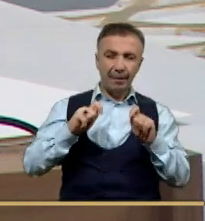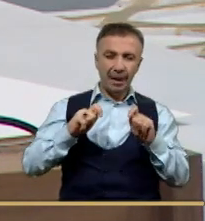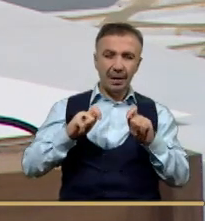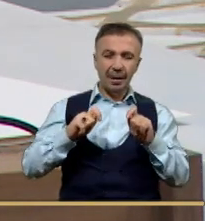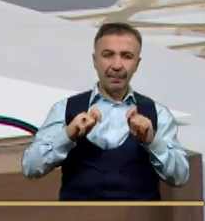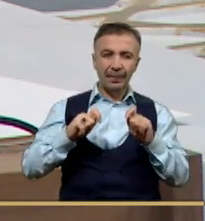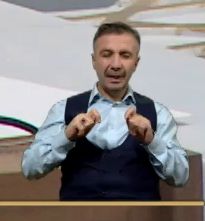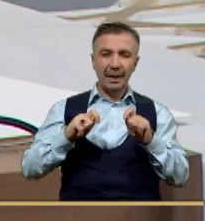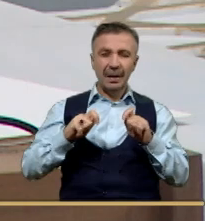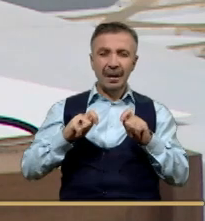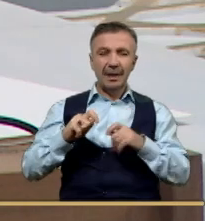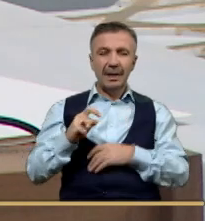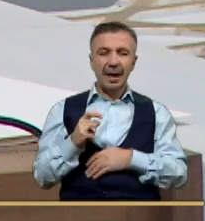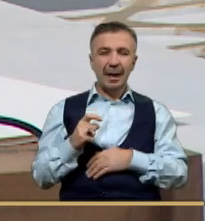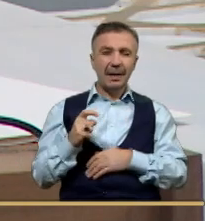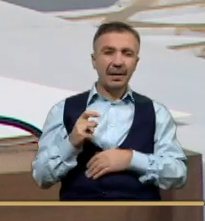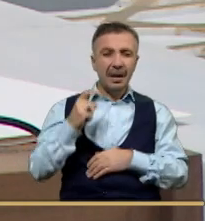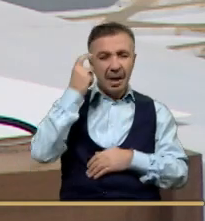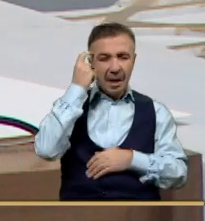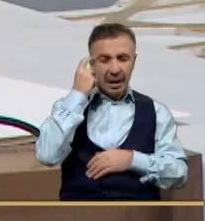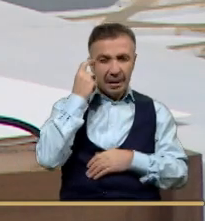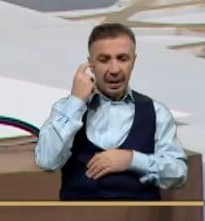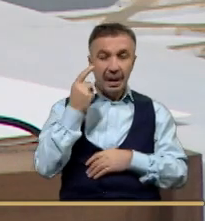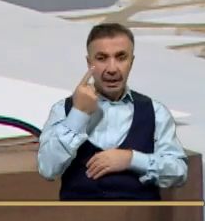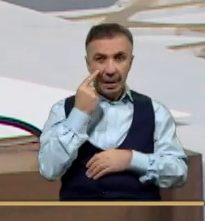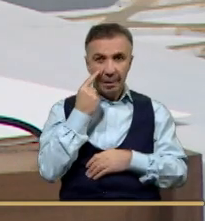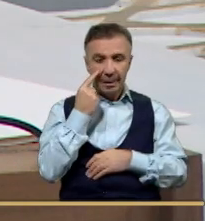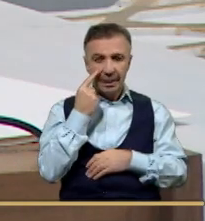İsrail sınırları haritası içerisine katmak.